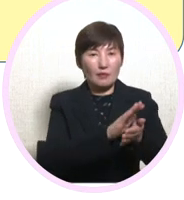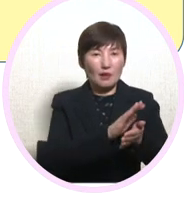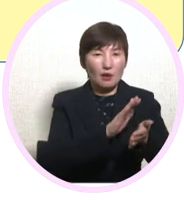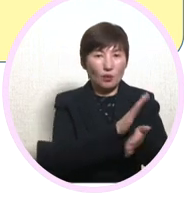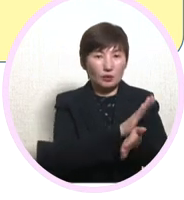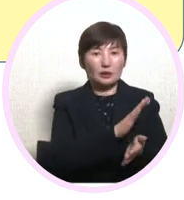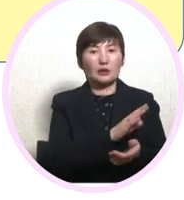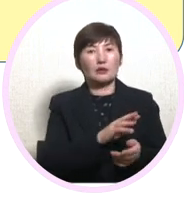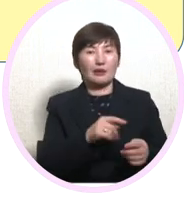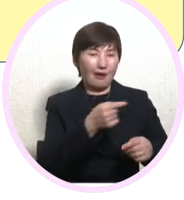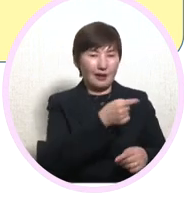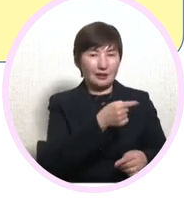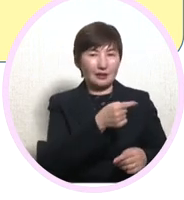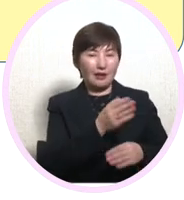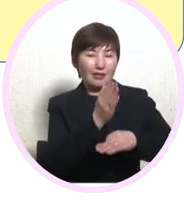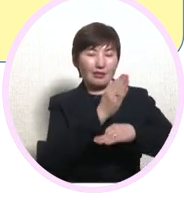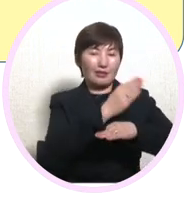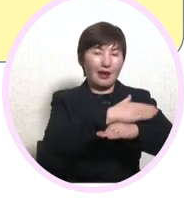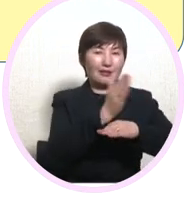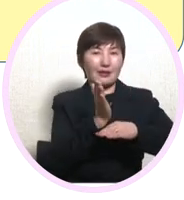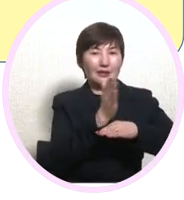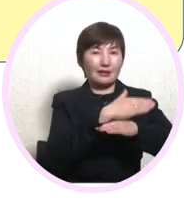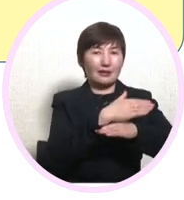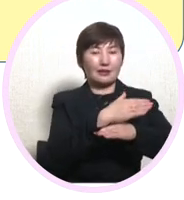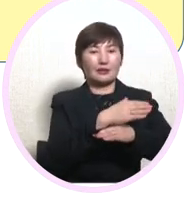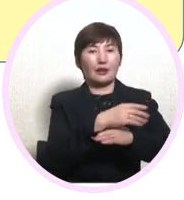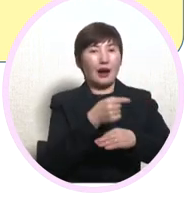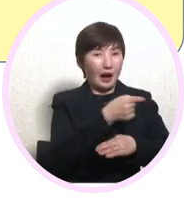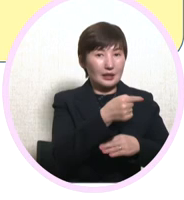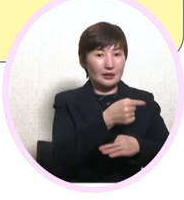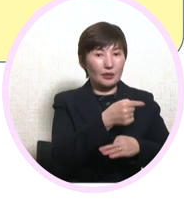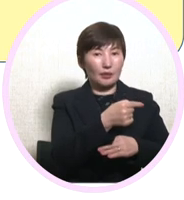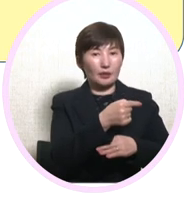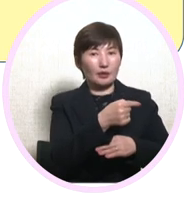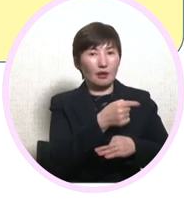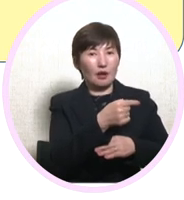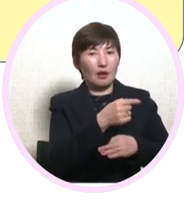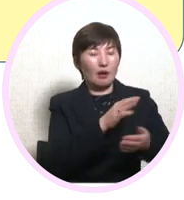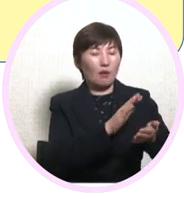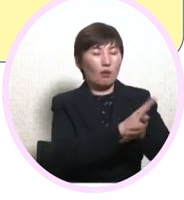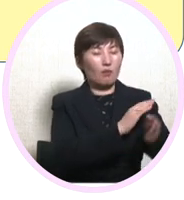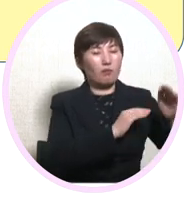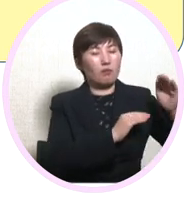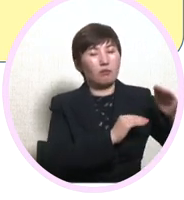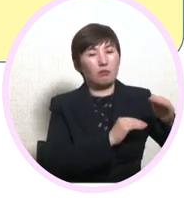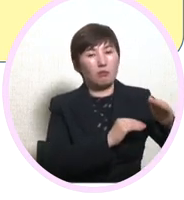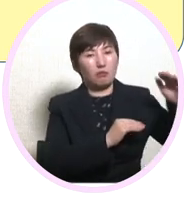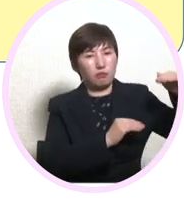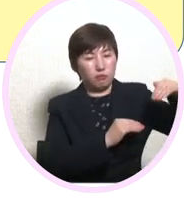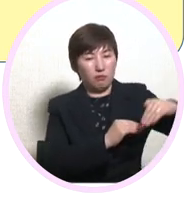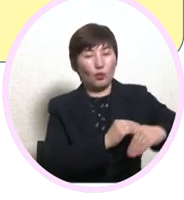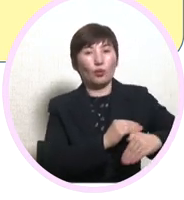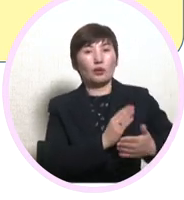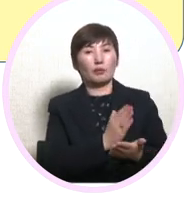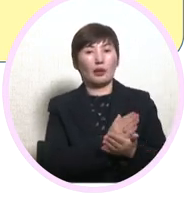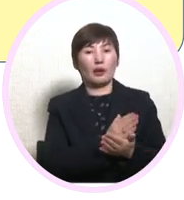сөрөг, өөрөөр хэлбэл налалт нь сөрөг байх юм бол хурдны бууралтыг харуулдаг юм байна. За хурдтал